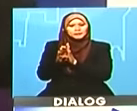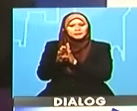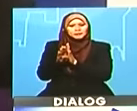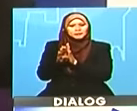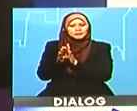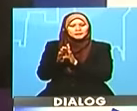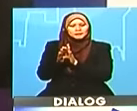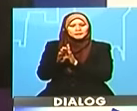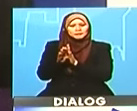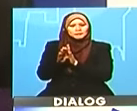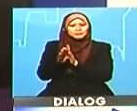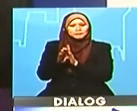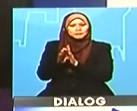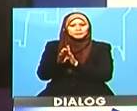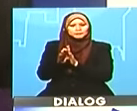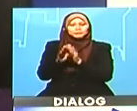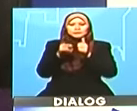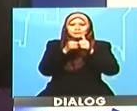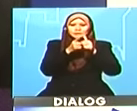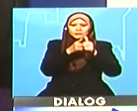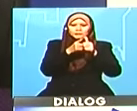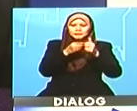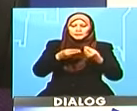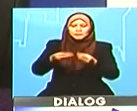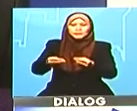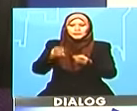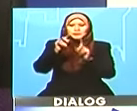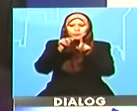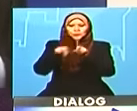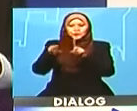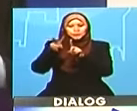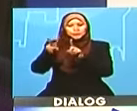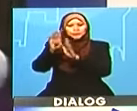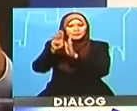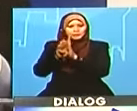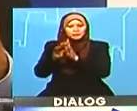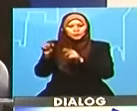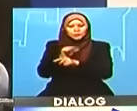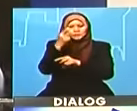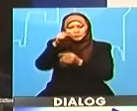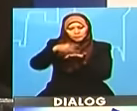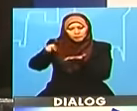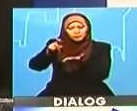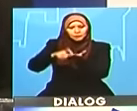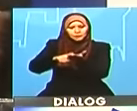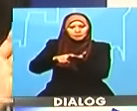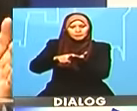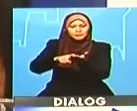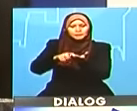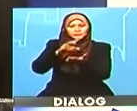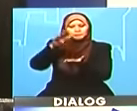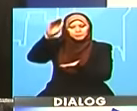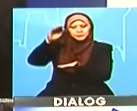apa, dicairkan. Mm-hmm. Trans pertama dicairkan 1.2 bilion telah kita guna untuk bayar hutang, mm-hmm, dan juga